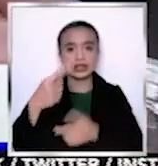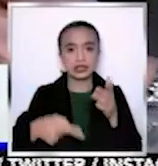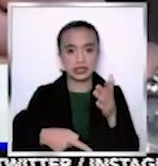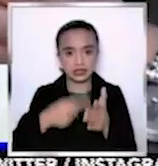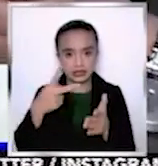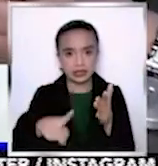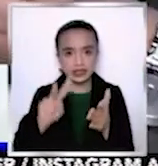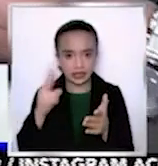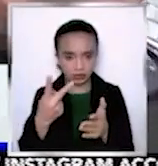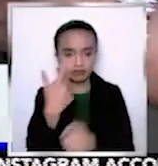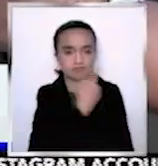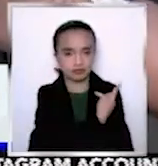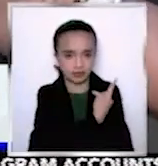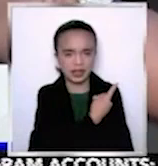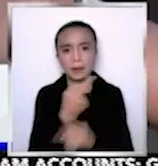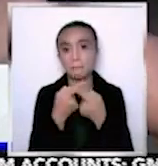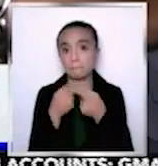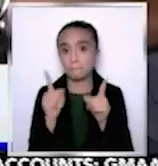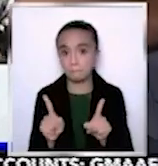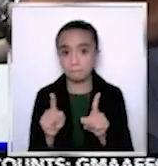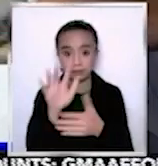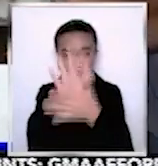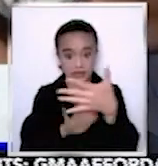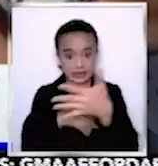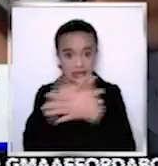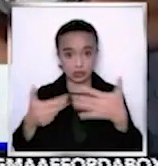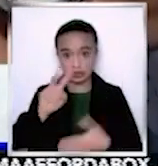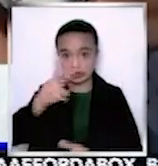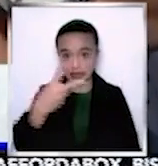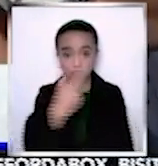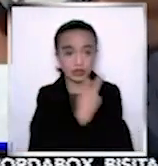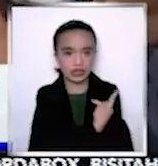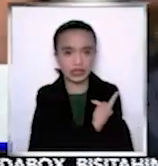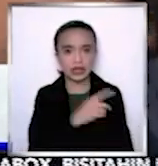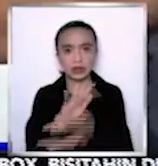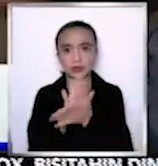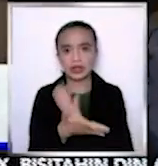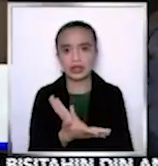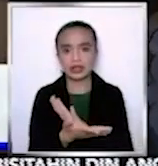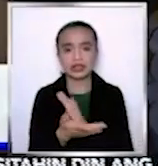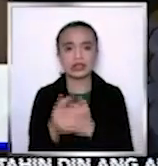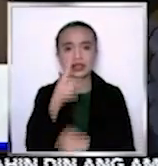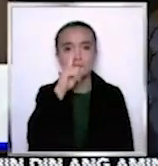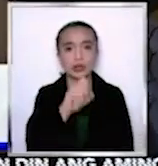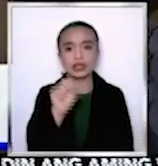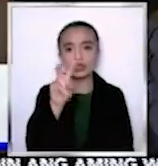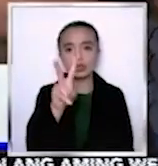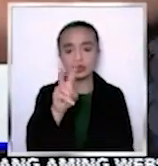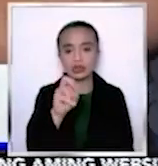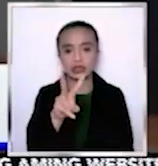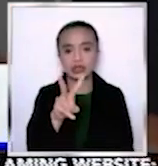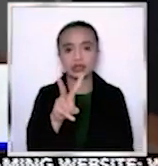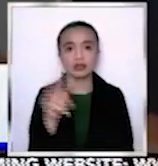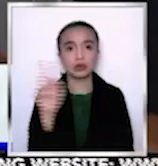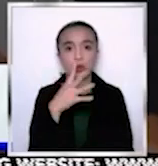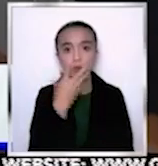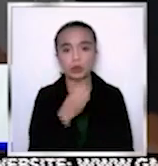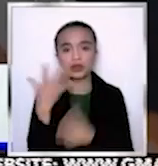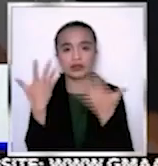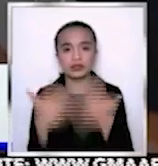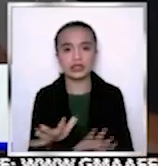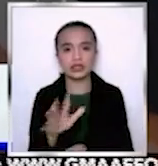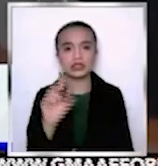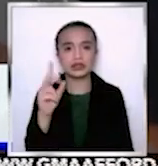bata. Pero kung sa schedule ng second dose ay maging 12 years old na ang 11 years old na nakakuha ng first dose, hindi